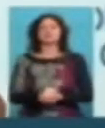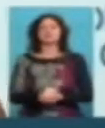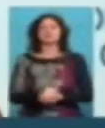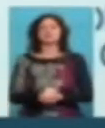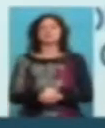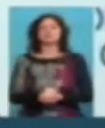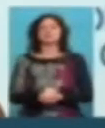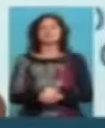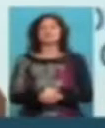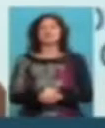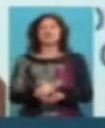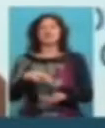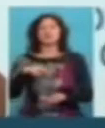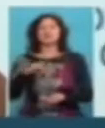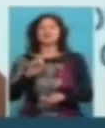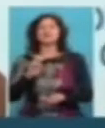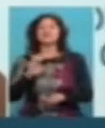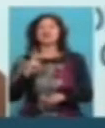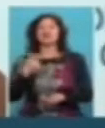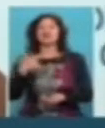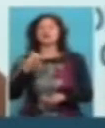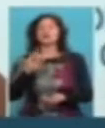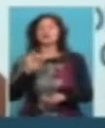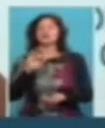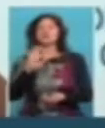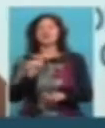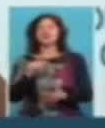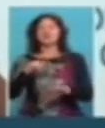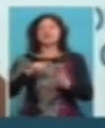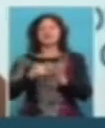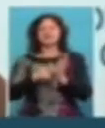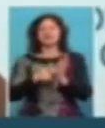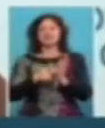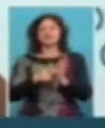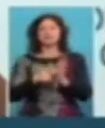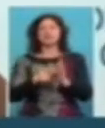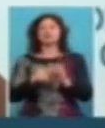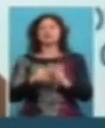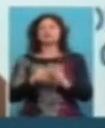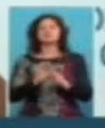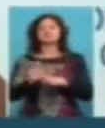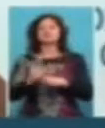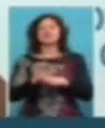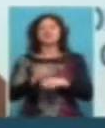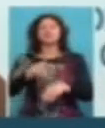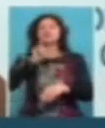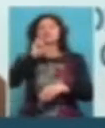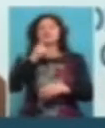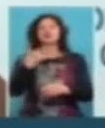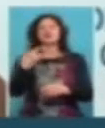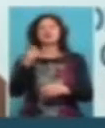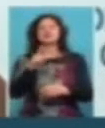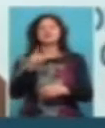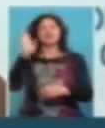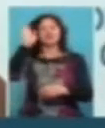істеп жатыр. Мынау кім молочный товарный ферманы Тойсай салып жатыр. Оның сыртына Туу, Ряжский, мың басқа откорм площадка істеп жатыр. Биыл